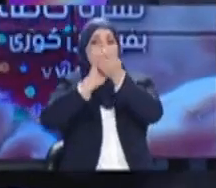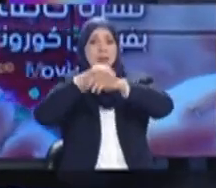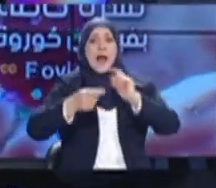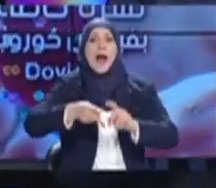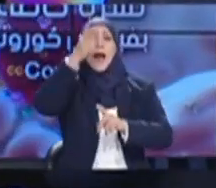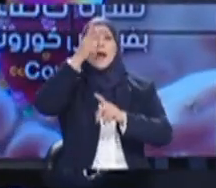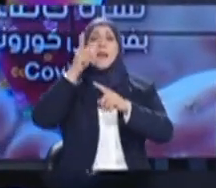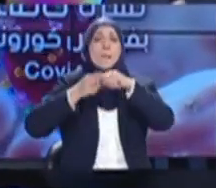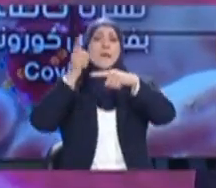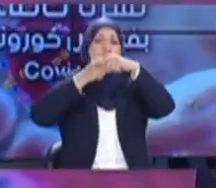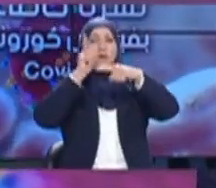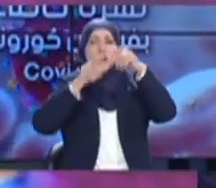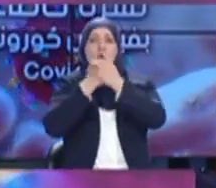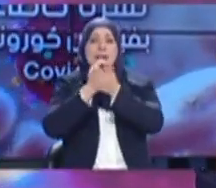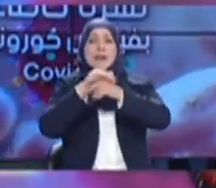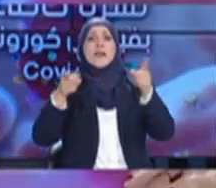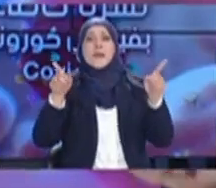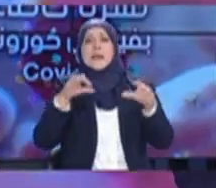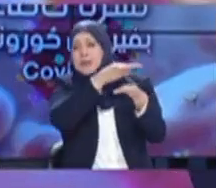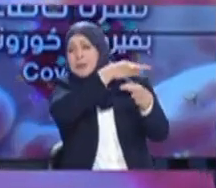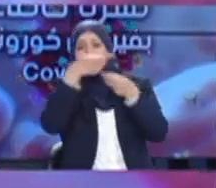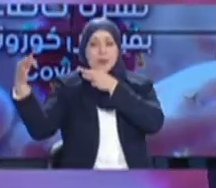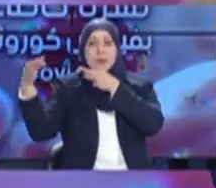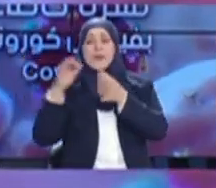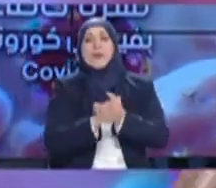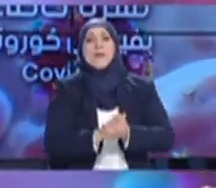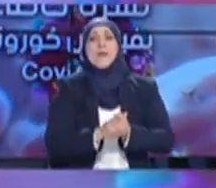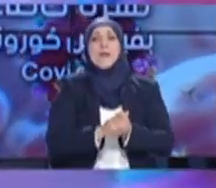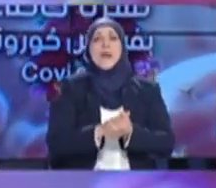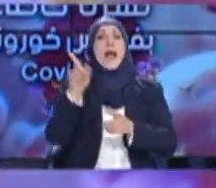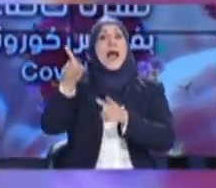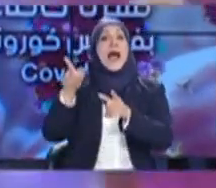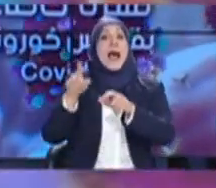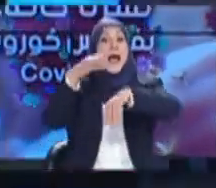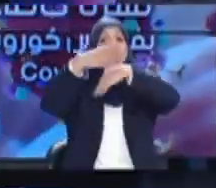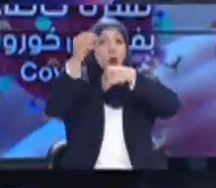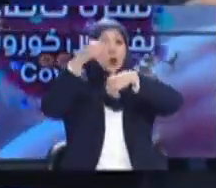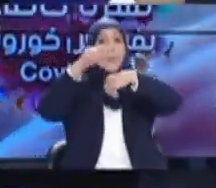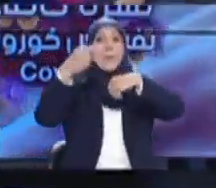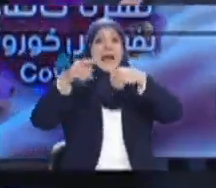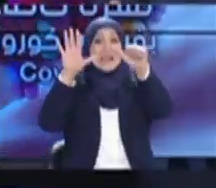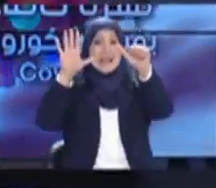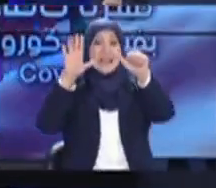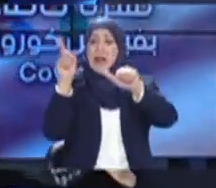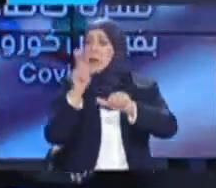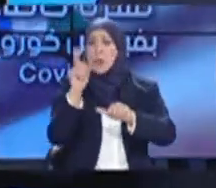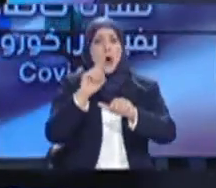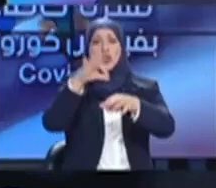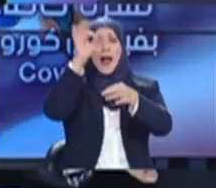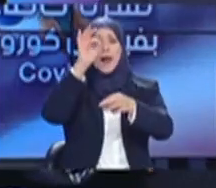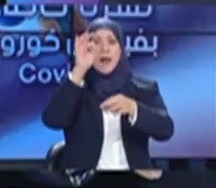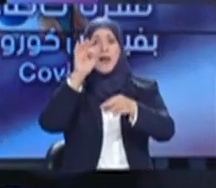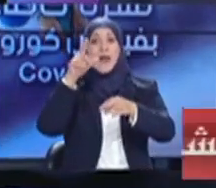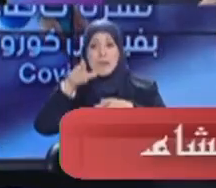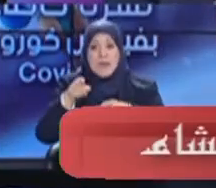اكثر المناسبات حسب رايك حضر التجول الشامل ينجم ينقص من العدوى. انا ما نتصورش والحظر حظر